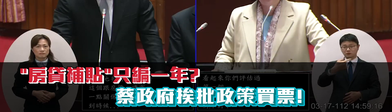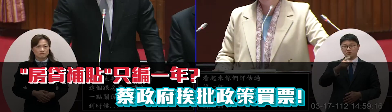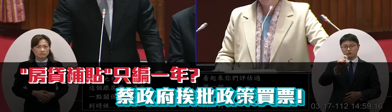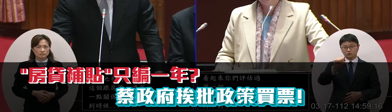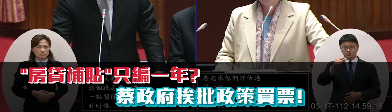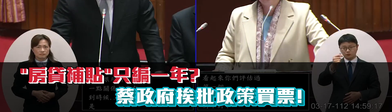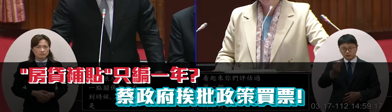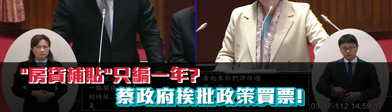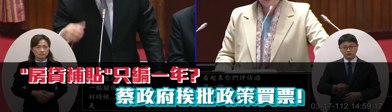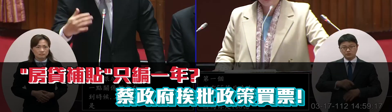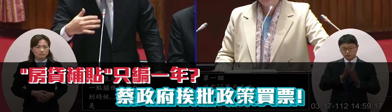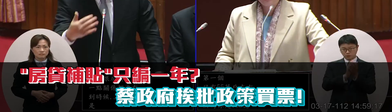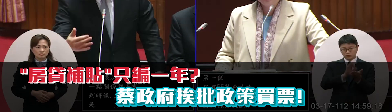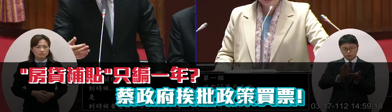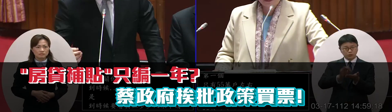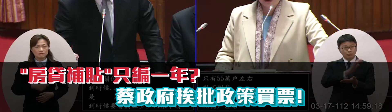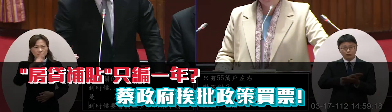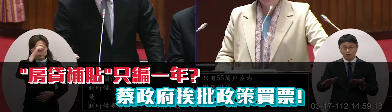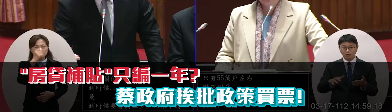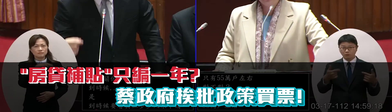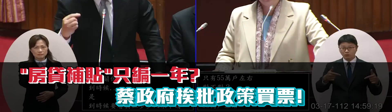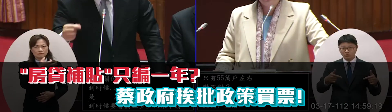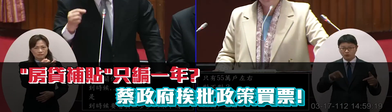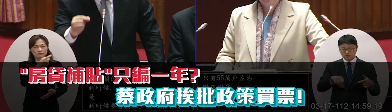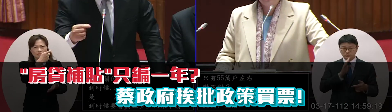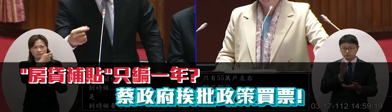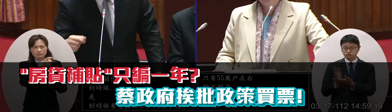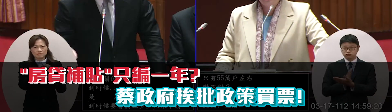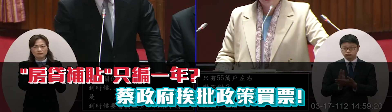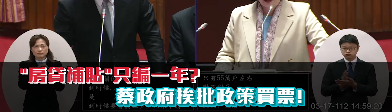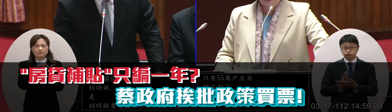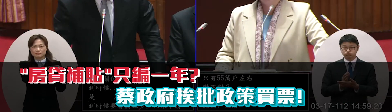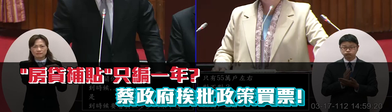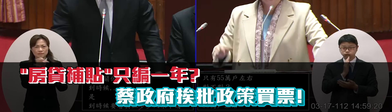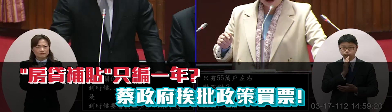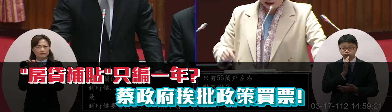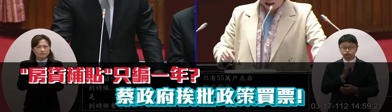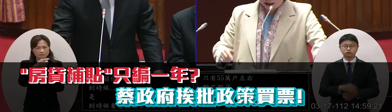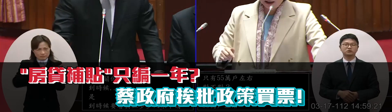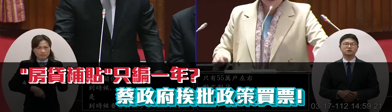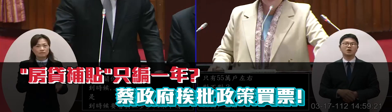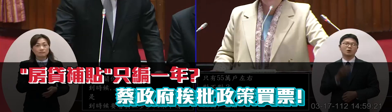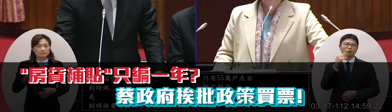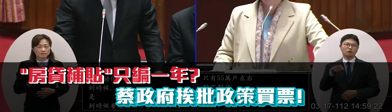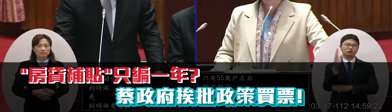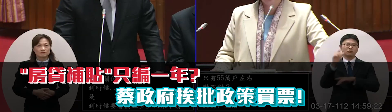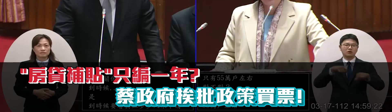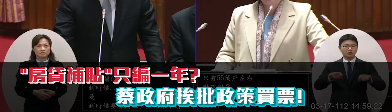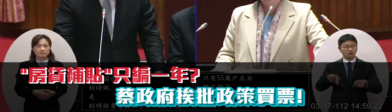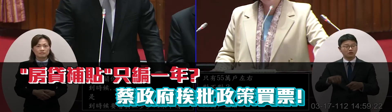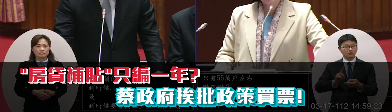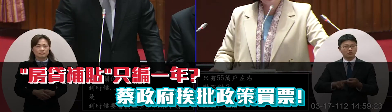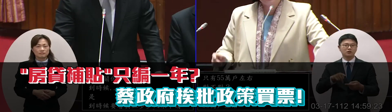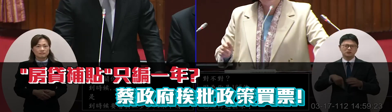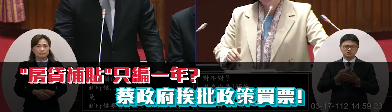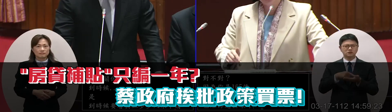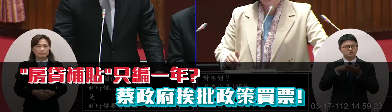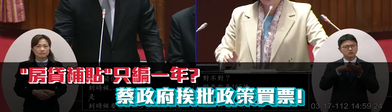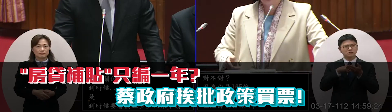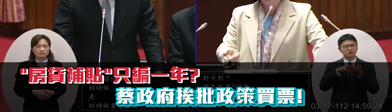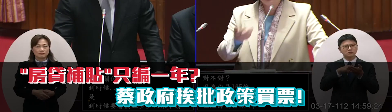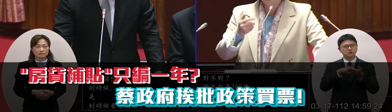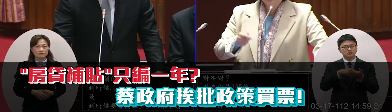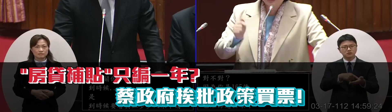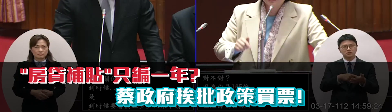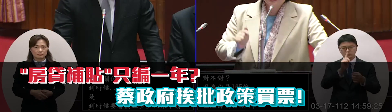165亿用满。 我们希望能够把它用完。我们希望能够把它用完。 好，那如果这个政策这样，为什么只编一年？升息难道